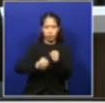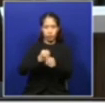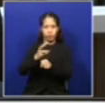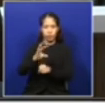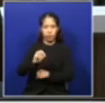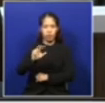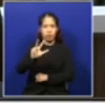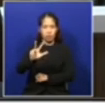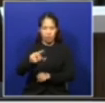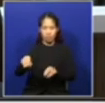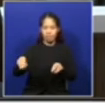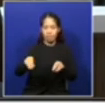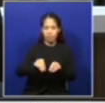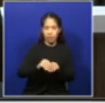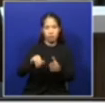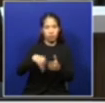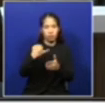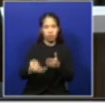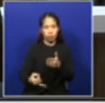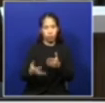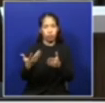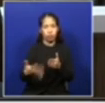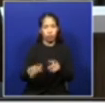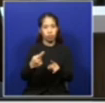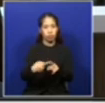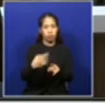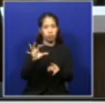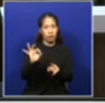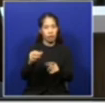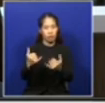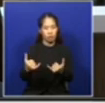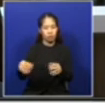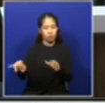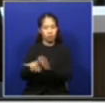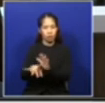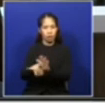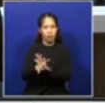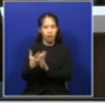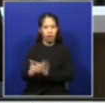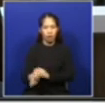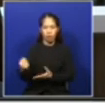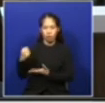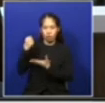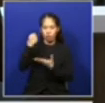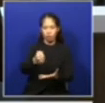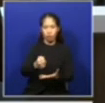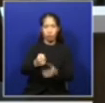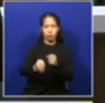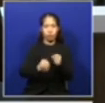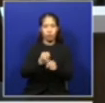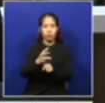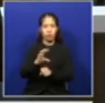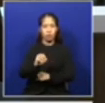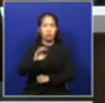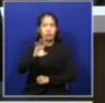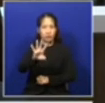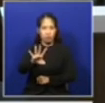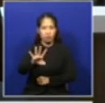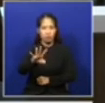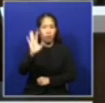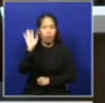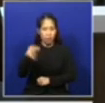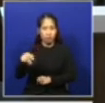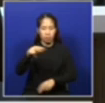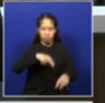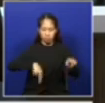จะสิ้นสุดปีงบประมาณในปีงบประมาณ64ก็จะเข้าสู่สภาอีกไม่กี่เดือนข้างหน้านี้ท่านประธานครับมันจะ